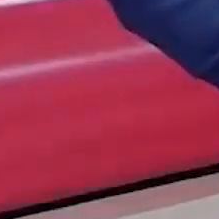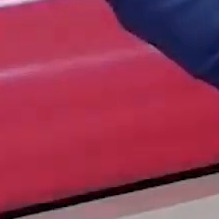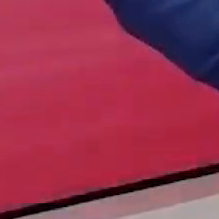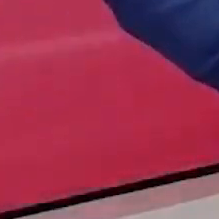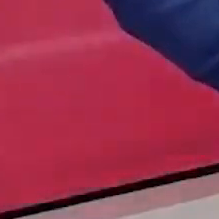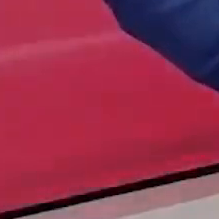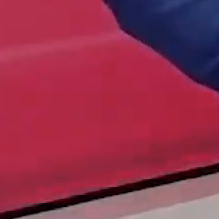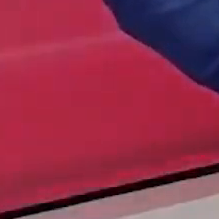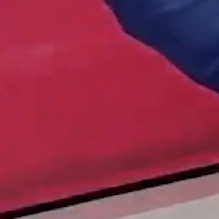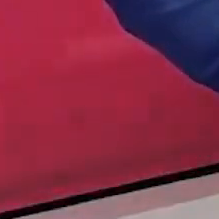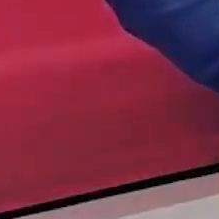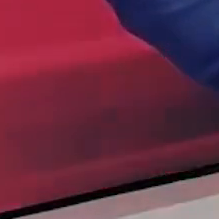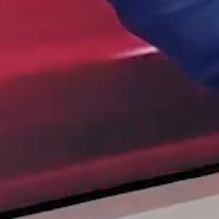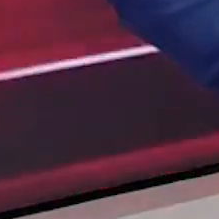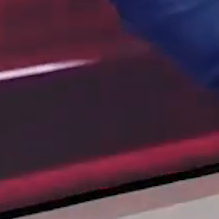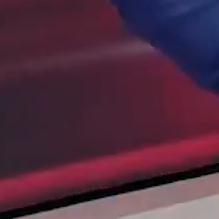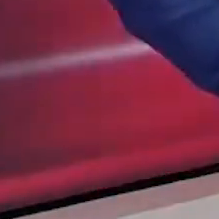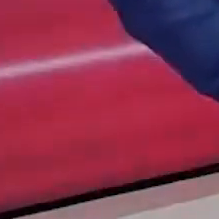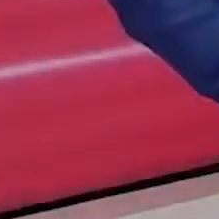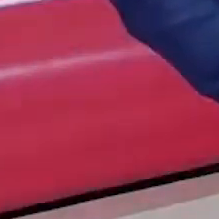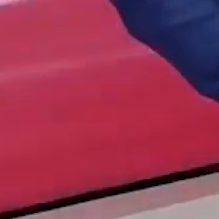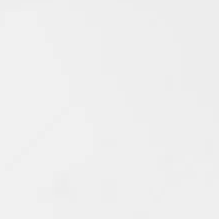sa www.gmanews.tv